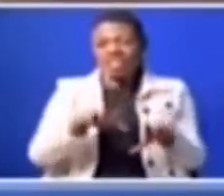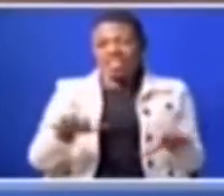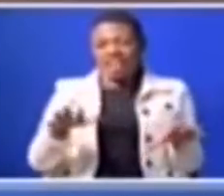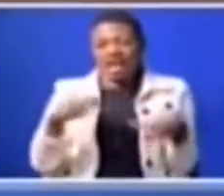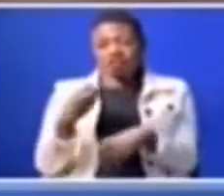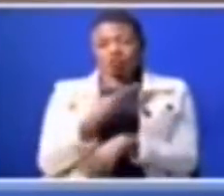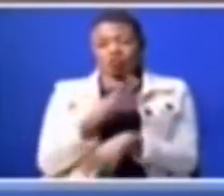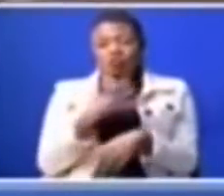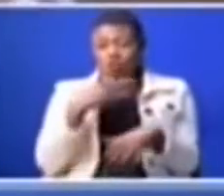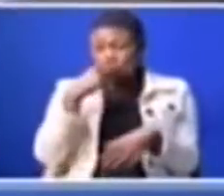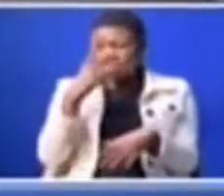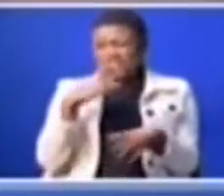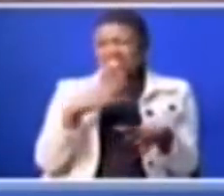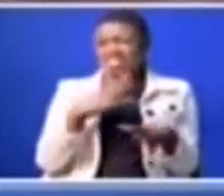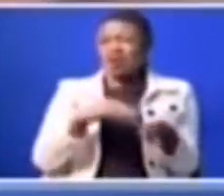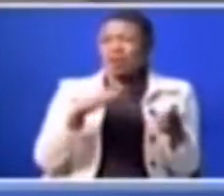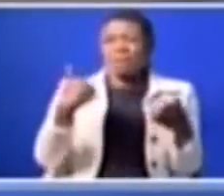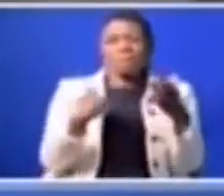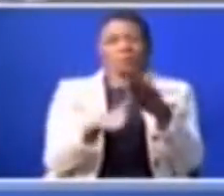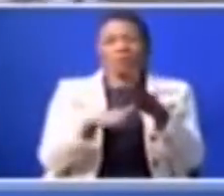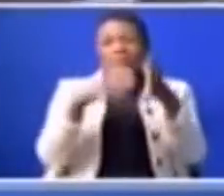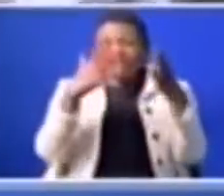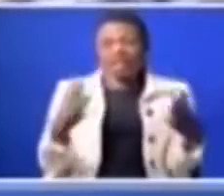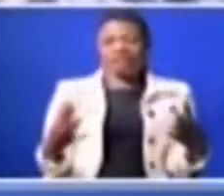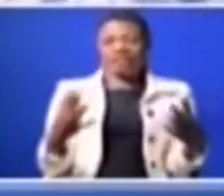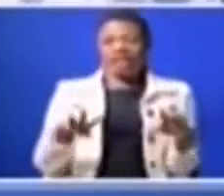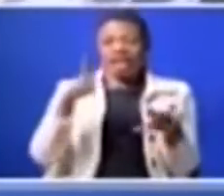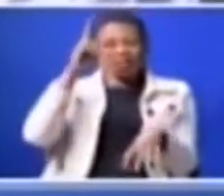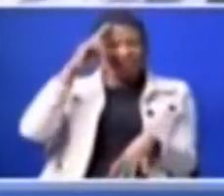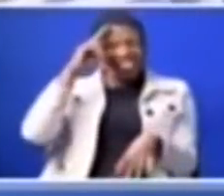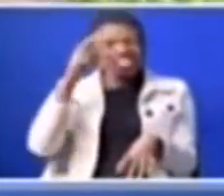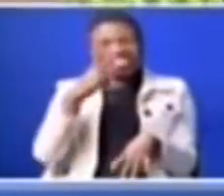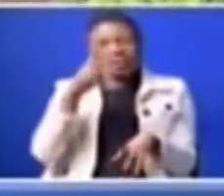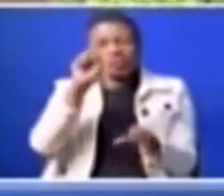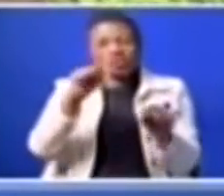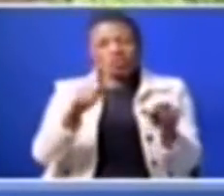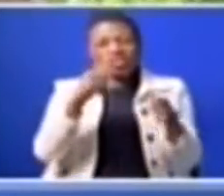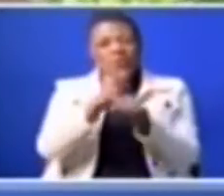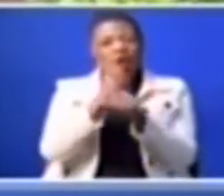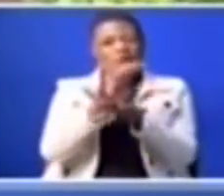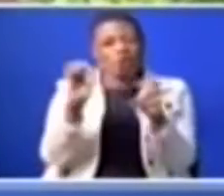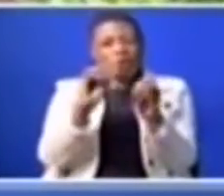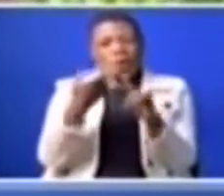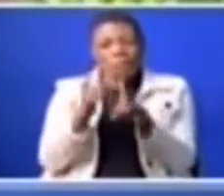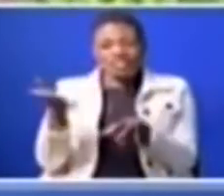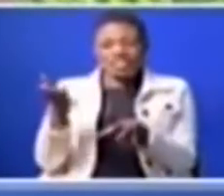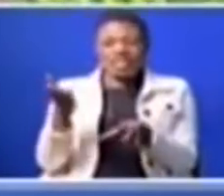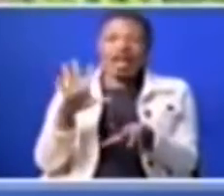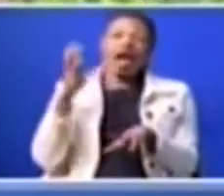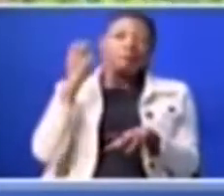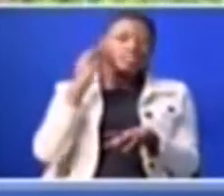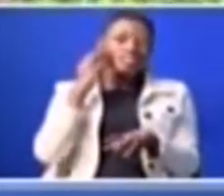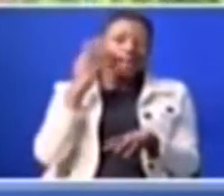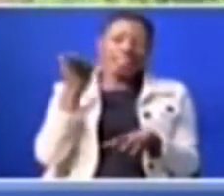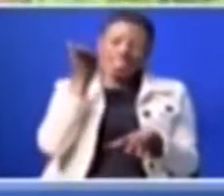kwamba mambo yalikuwa yamezidi unga na wale maafisa wa polisi walikuwa wanaonekana hawako wanatekeleza majukumu yao. Lakini alikuwa hapa jana waziri wa usalama